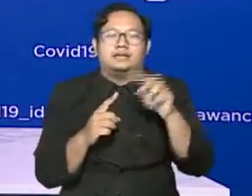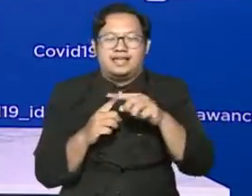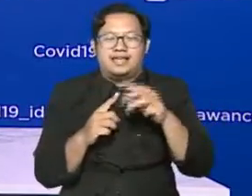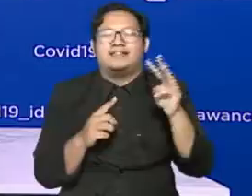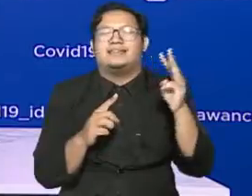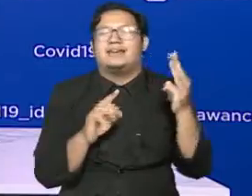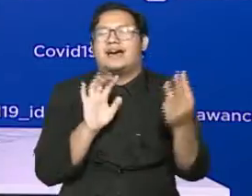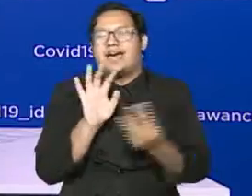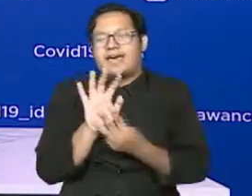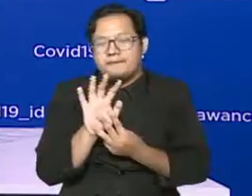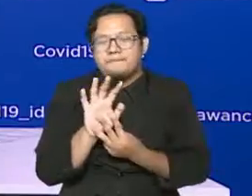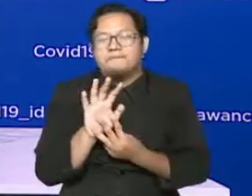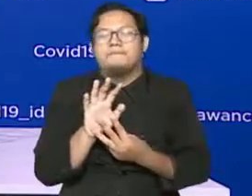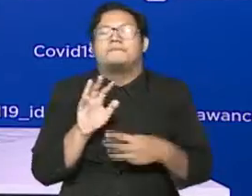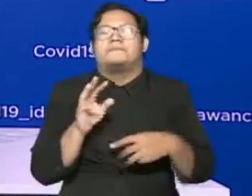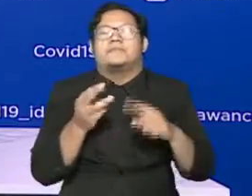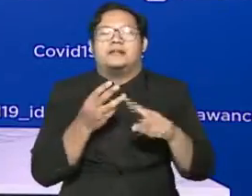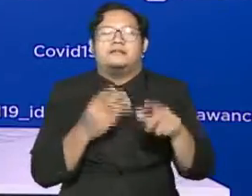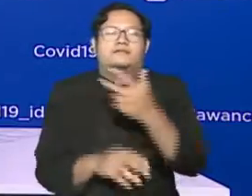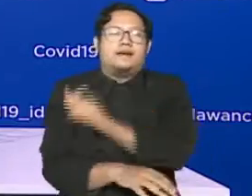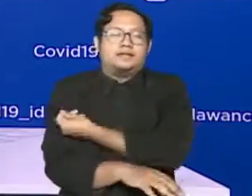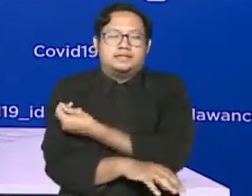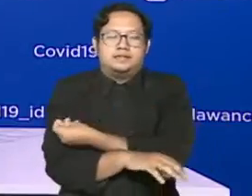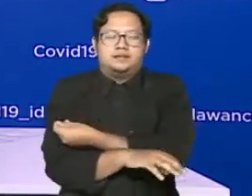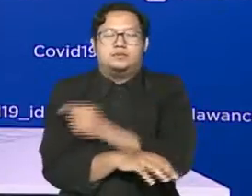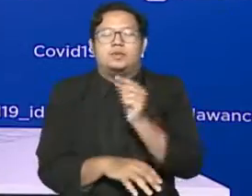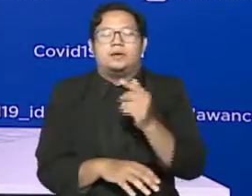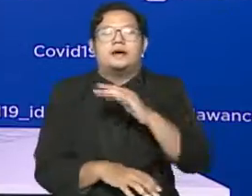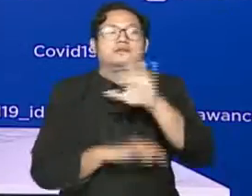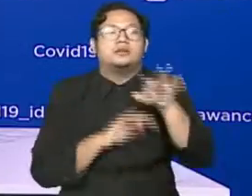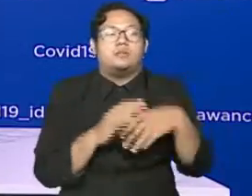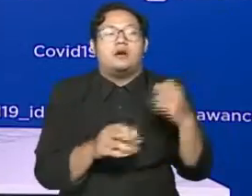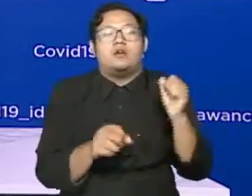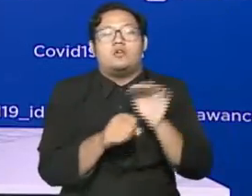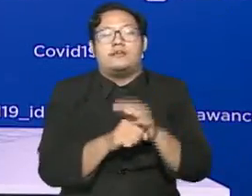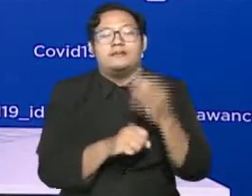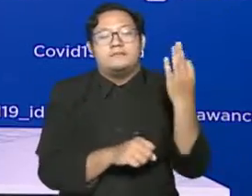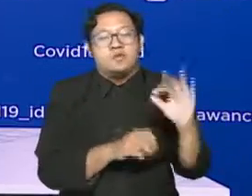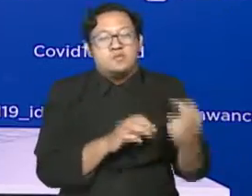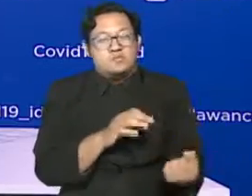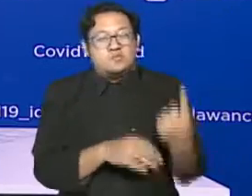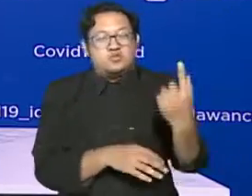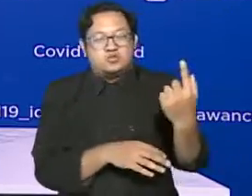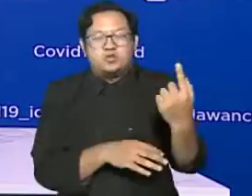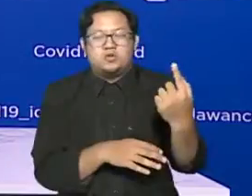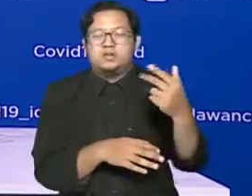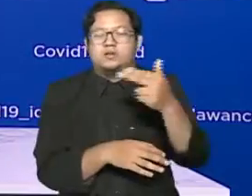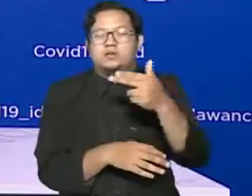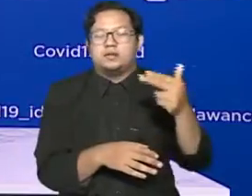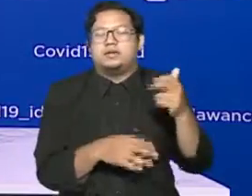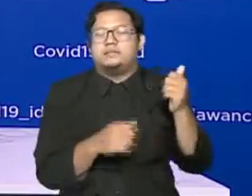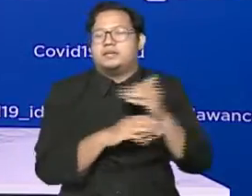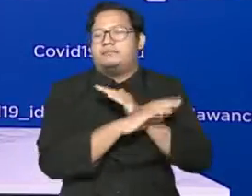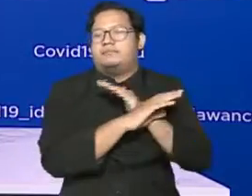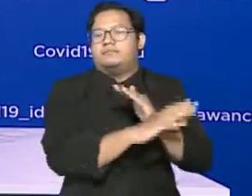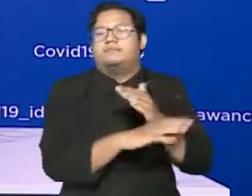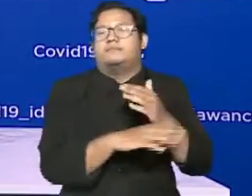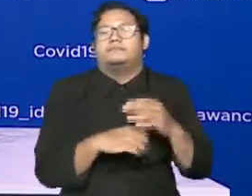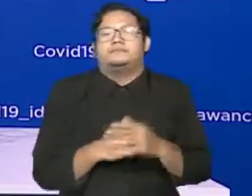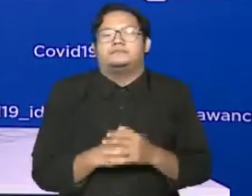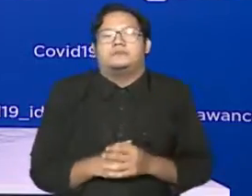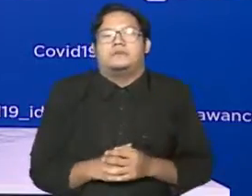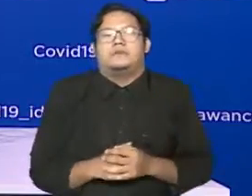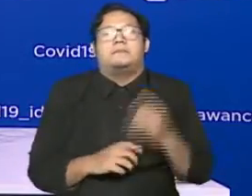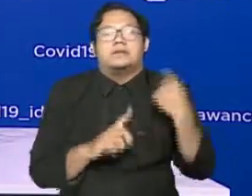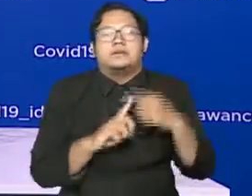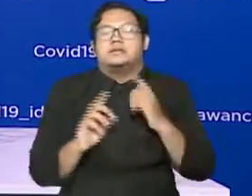agar dapat mencegah masuknya semua jenis varian baru sekaligus meminimalisir pembentukan mutasi baru di